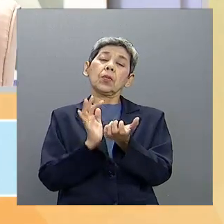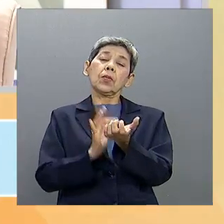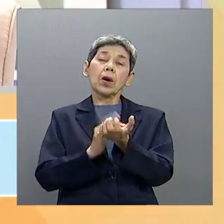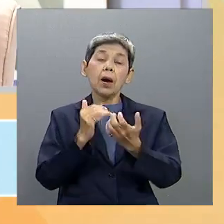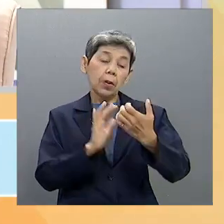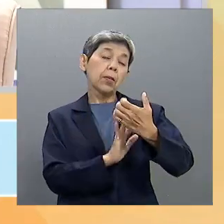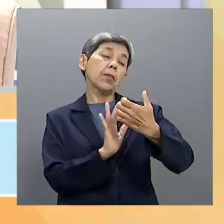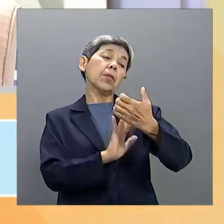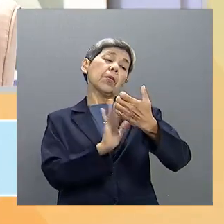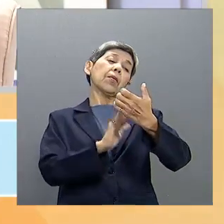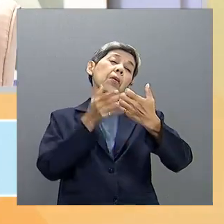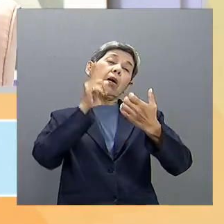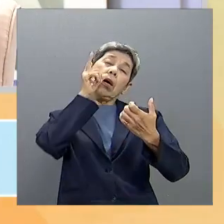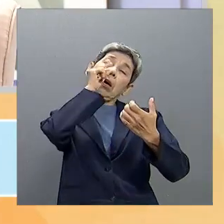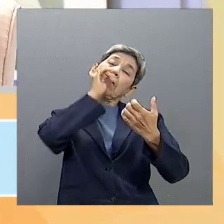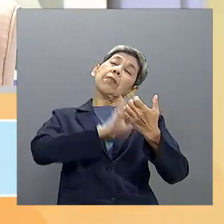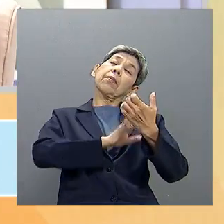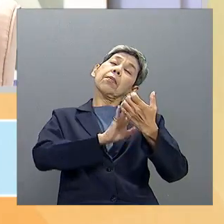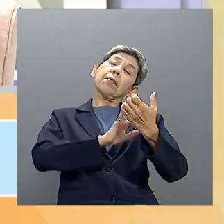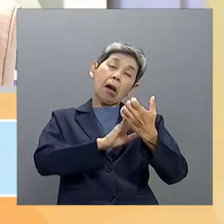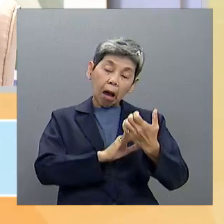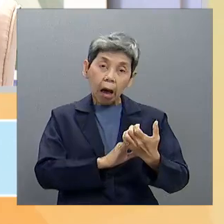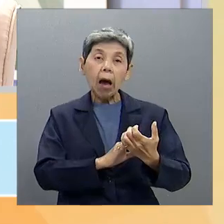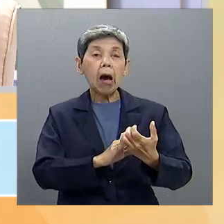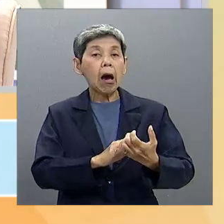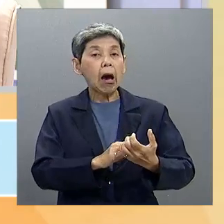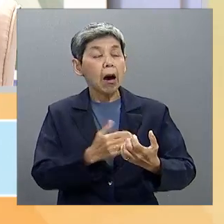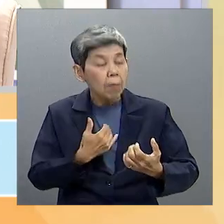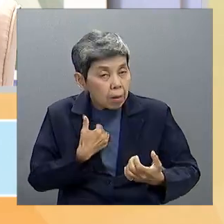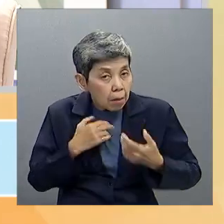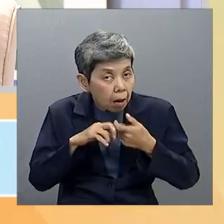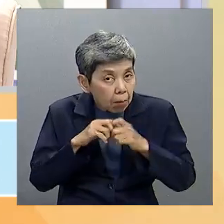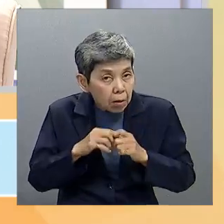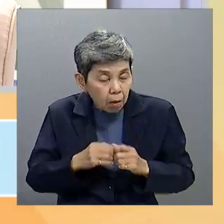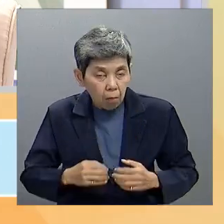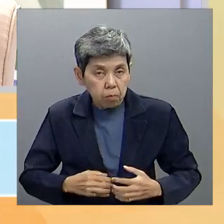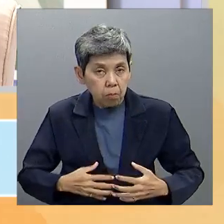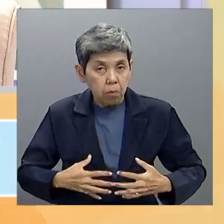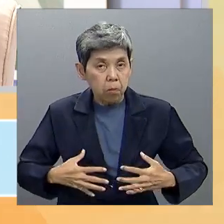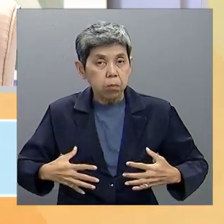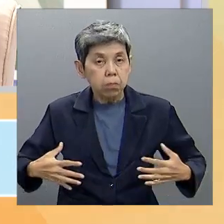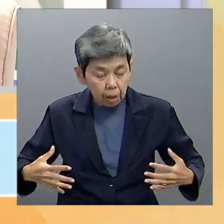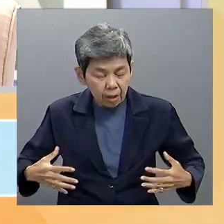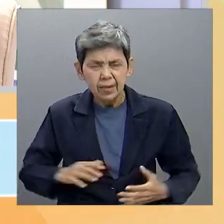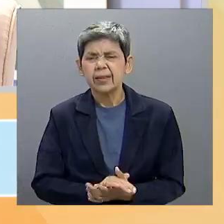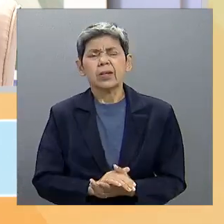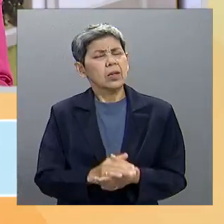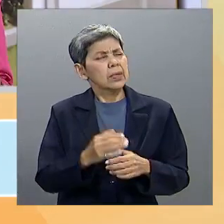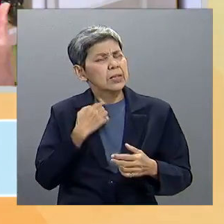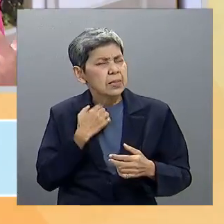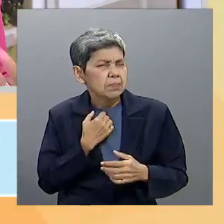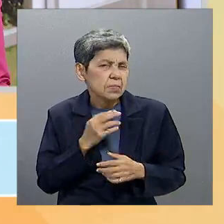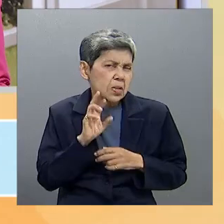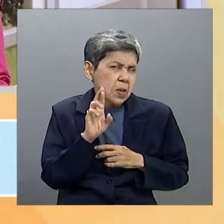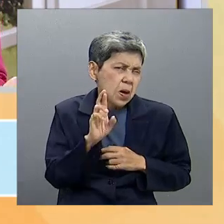หลังแล้วหลับไปได้เลยด้วย ใช่คือทุกอย่างอยู่นั้นเลยคือแน่นอนที่ตามมาก็คือน้ำหนักมันก็จะเพิ่มขึ้นทีนี้ในกลุ่มไหนเสี่ยงเป็นมากกว่า